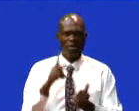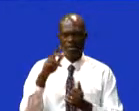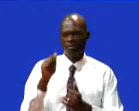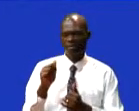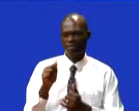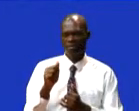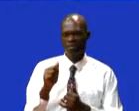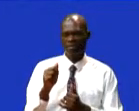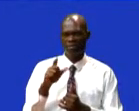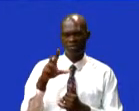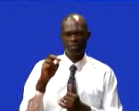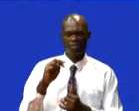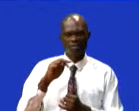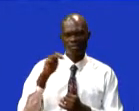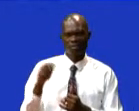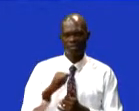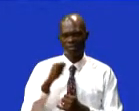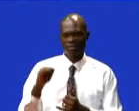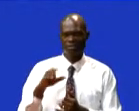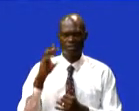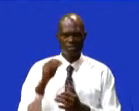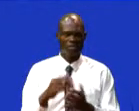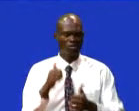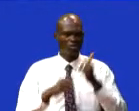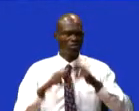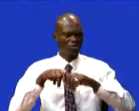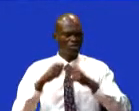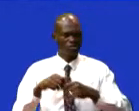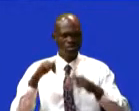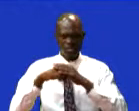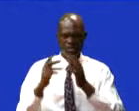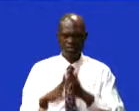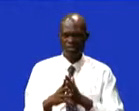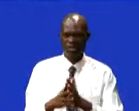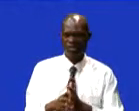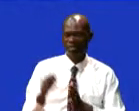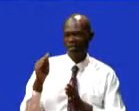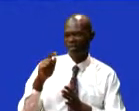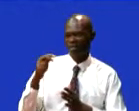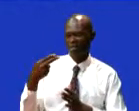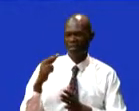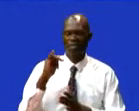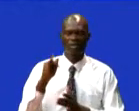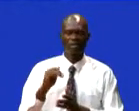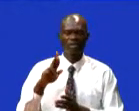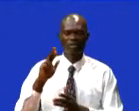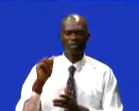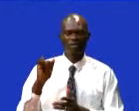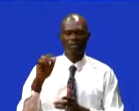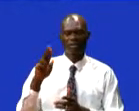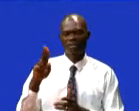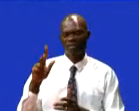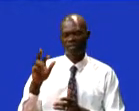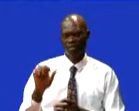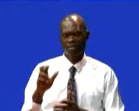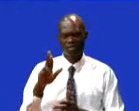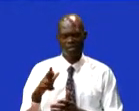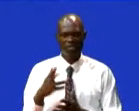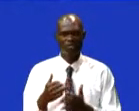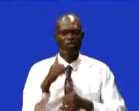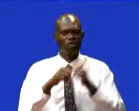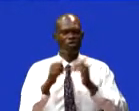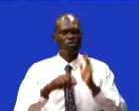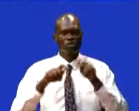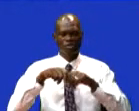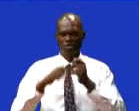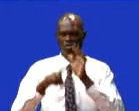okang' mar muko ute ma kamago eko ma itime e gwenge go eko mag Athi River e kaunti ma Machakos mabende nowacho ni dhi ataro mar pend chike